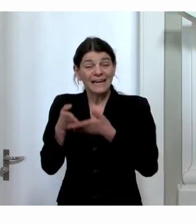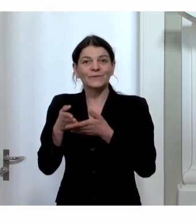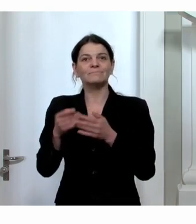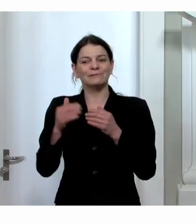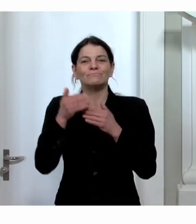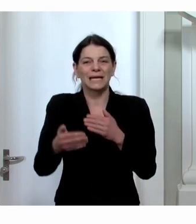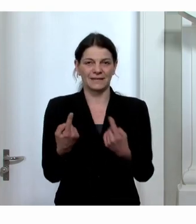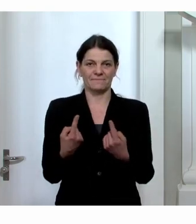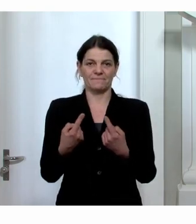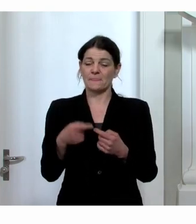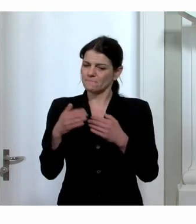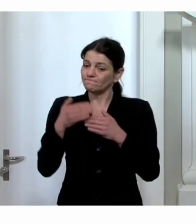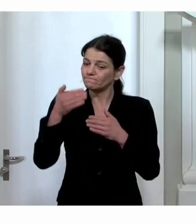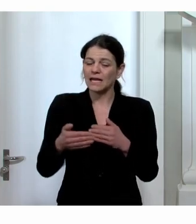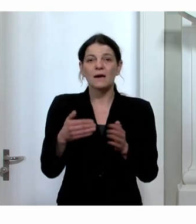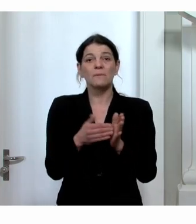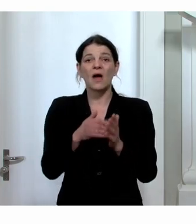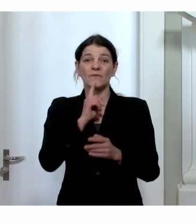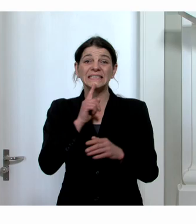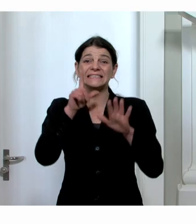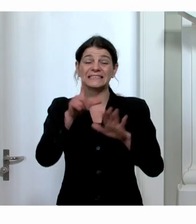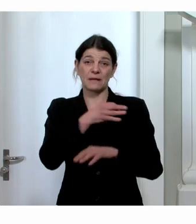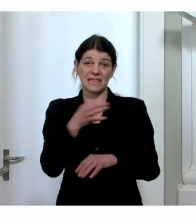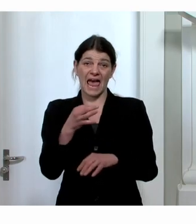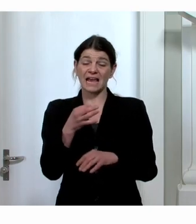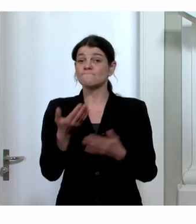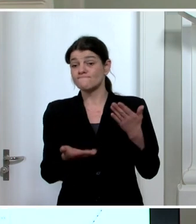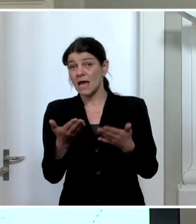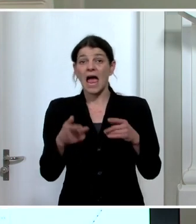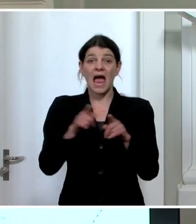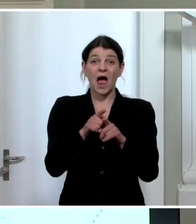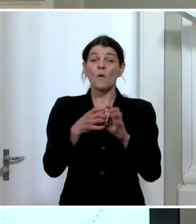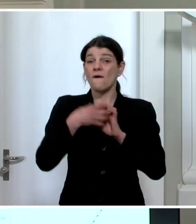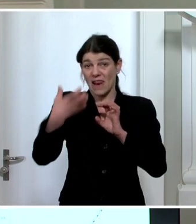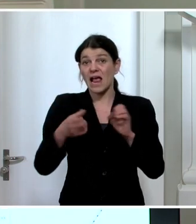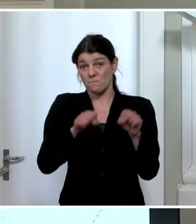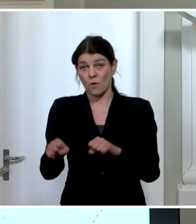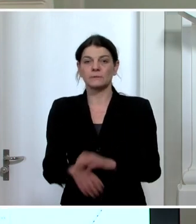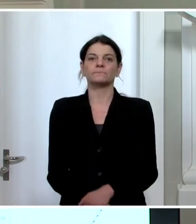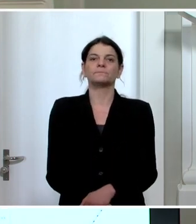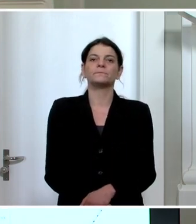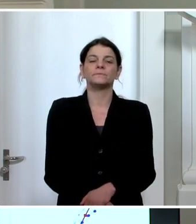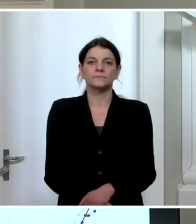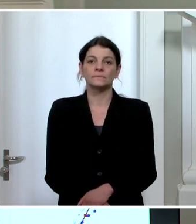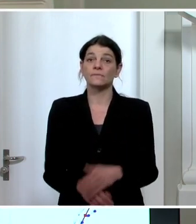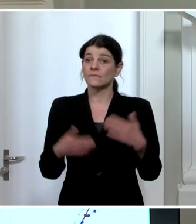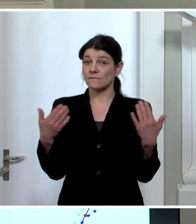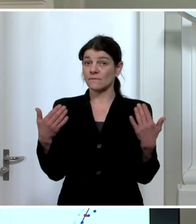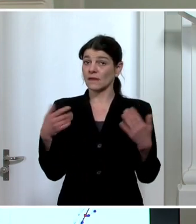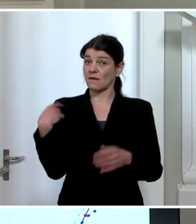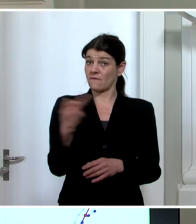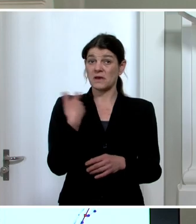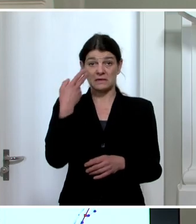diese Verzögerung ist mindestens 7 Tage, wenn nicht sogar etwas länger. Wir